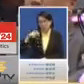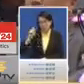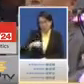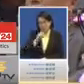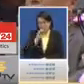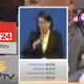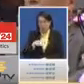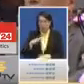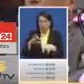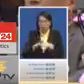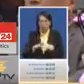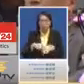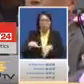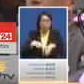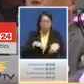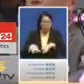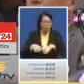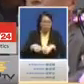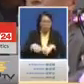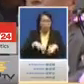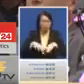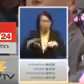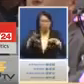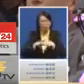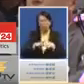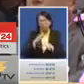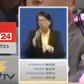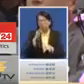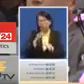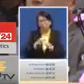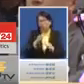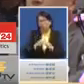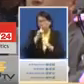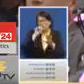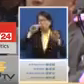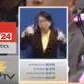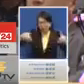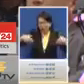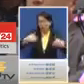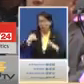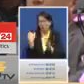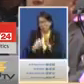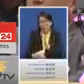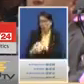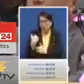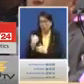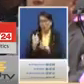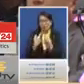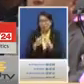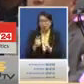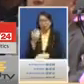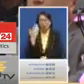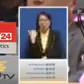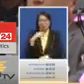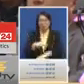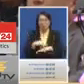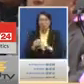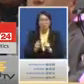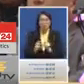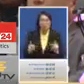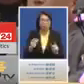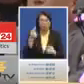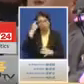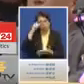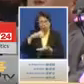นาคารกรุงไทยมีความผิดท่านก็อยู่ในกรรมการนั่นแหละแต่เผอิญท่านอาจจะโชคดีด้วยอะไรไ